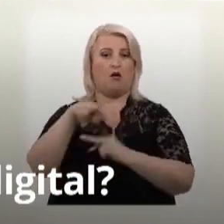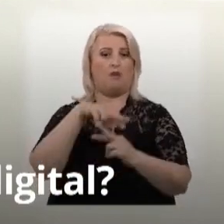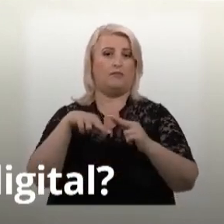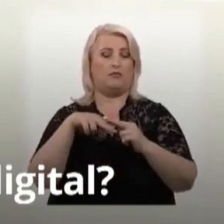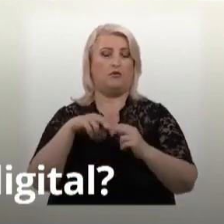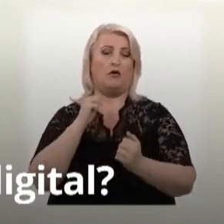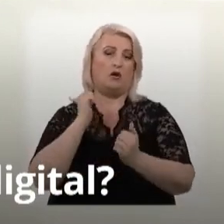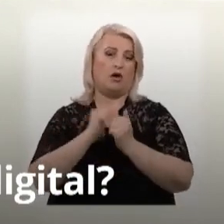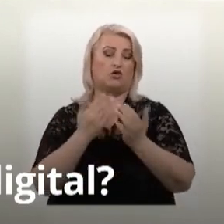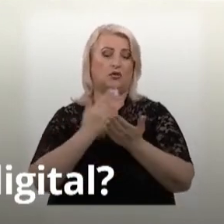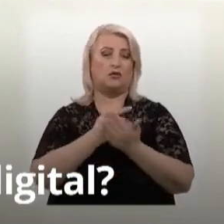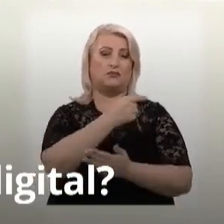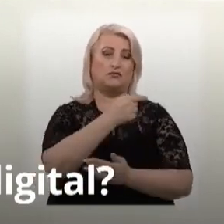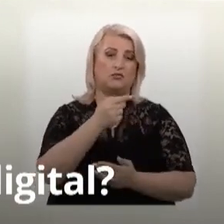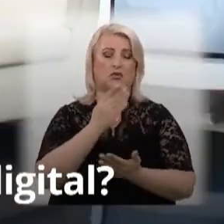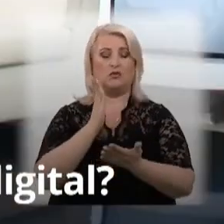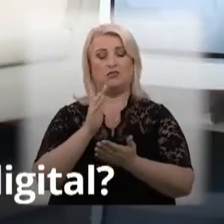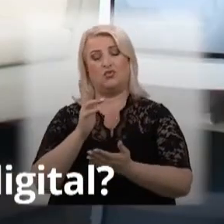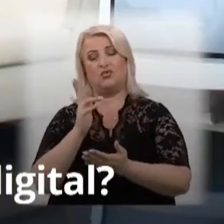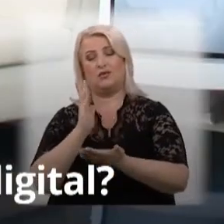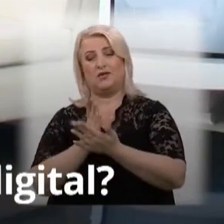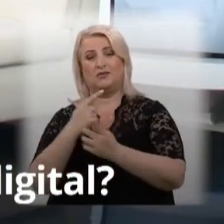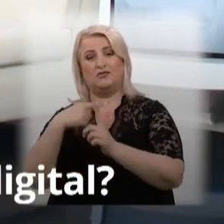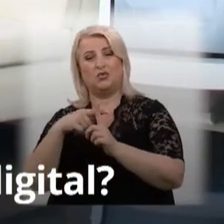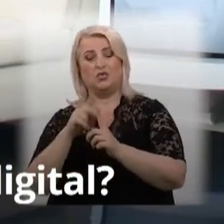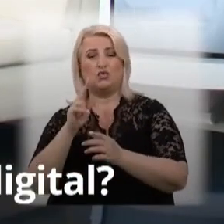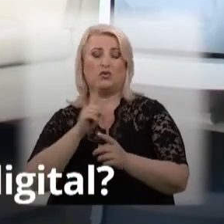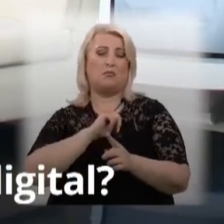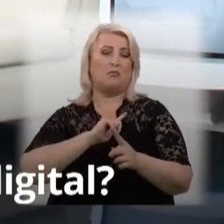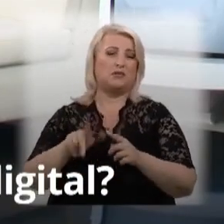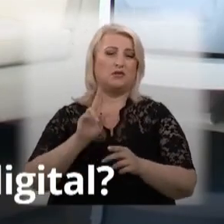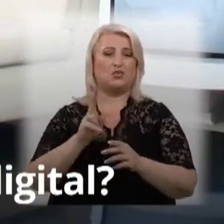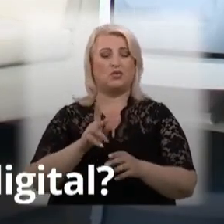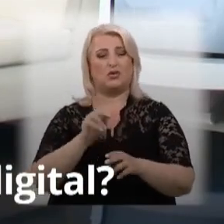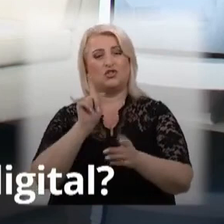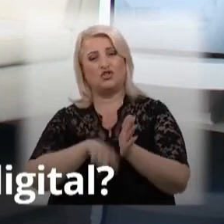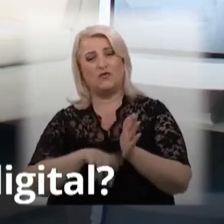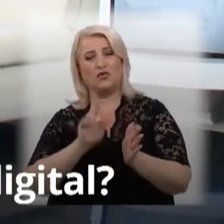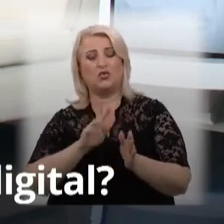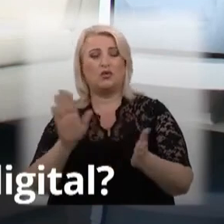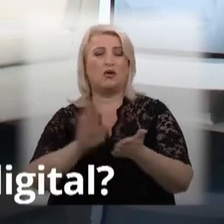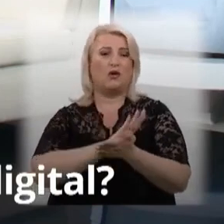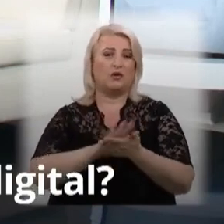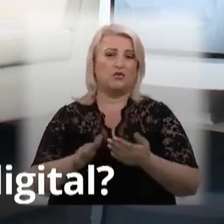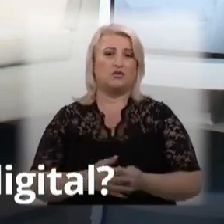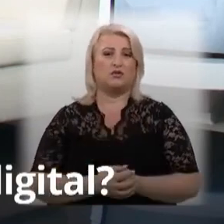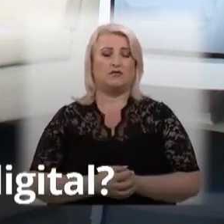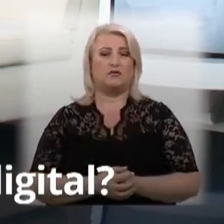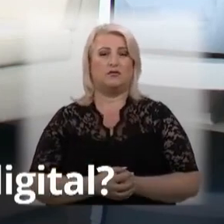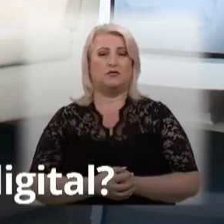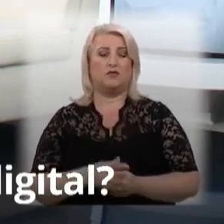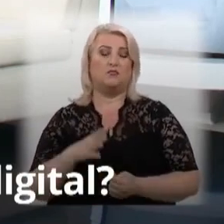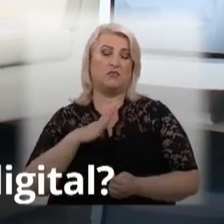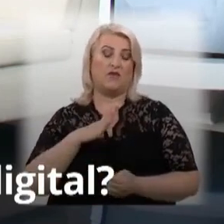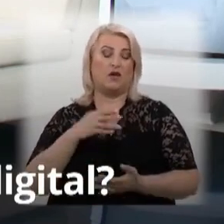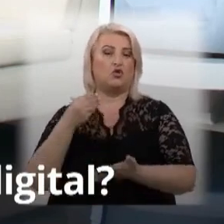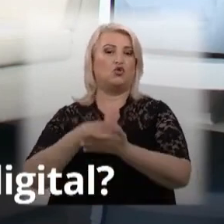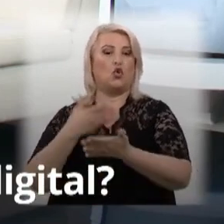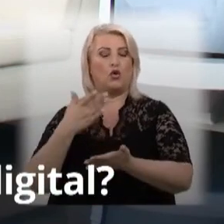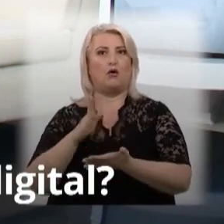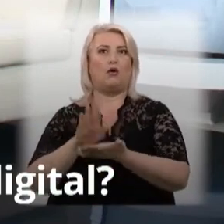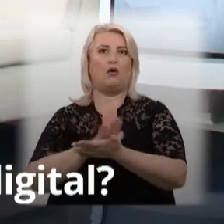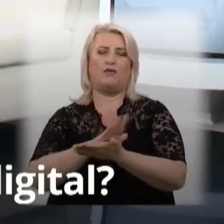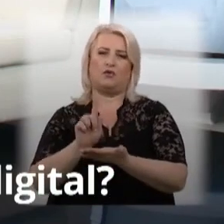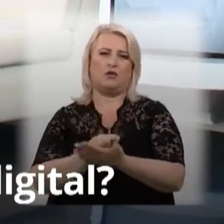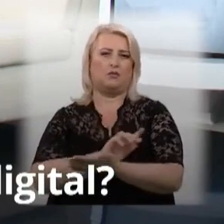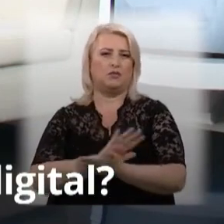fiecare are plusuri și minusuri dar cele mai ieftine cele mai repede si mai Michael dudikoff nu neapărat că cel care este mai scumpe calitativ și invers dar și al treilea bani